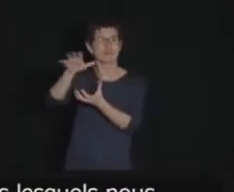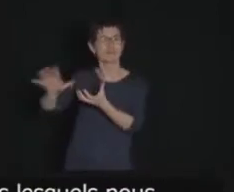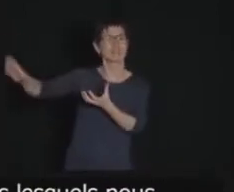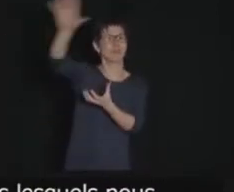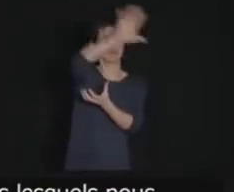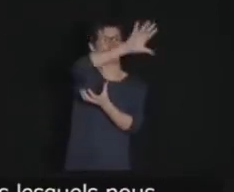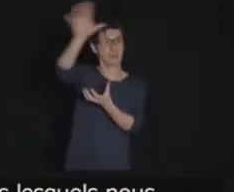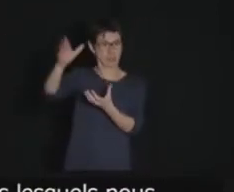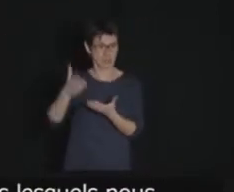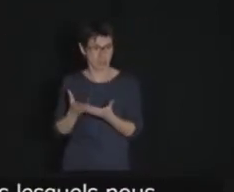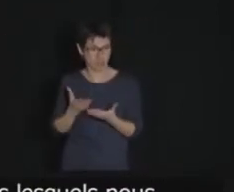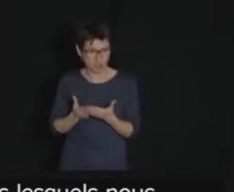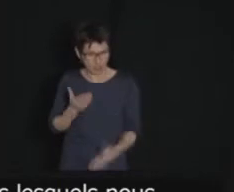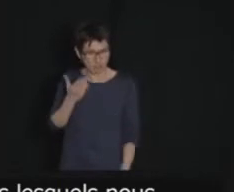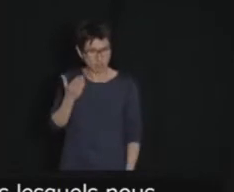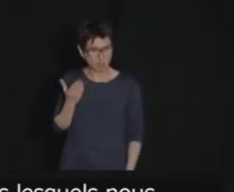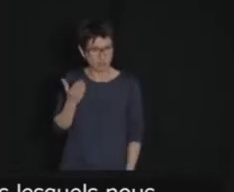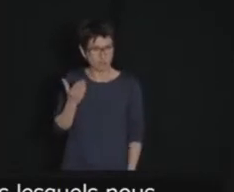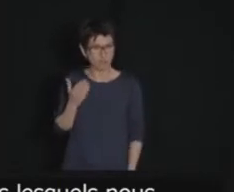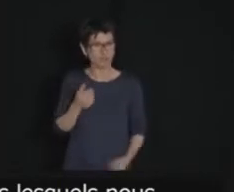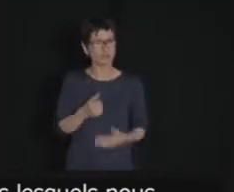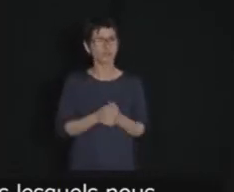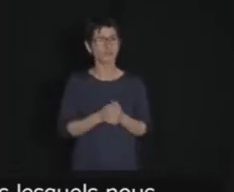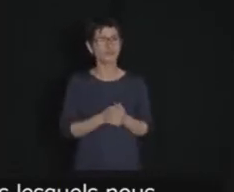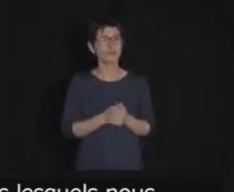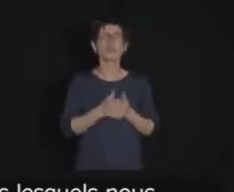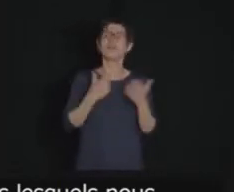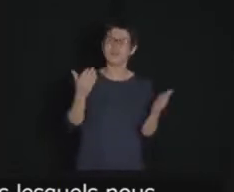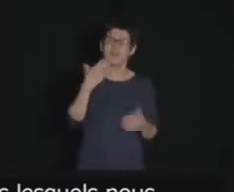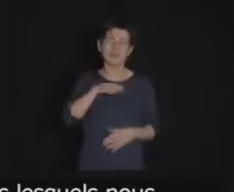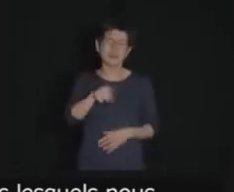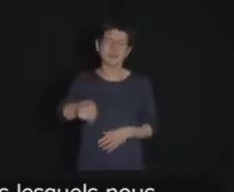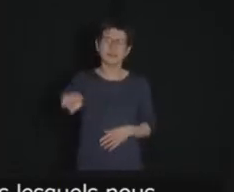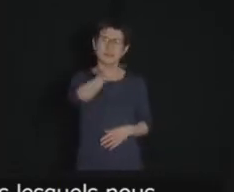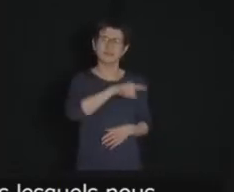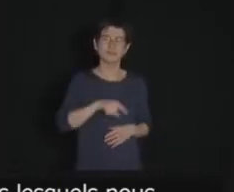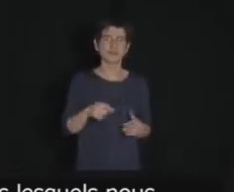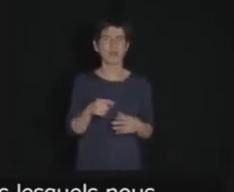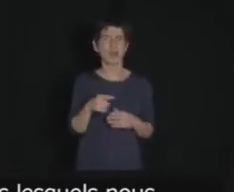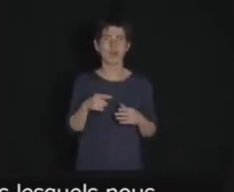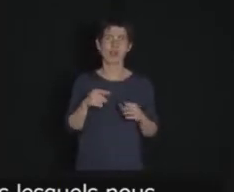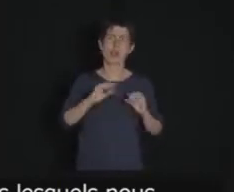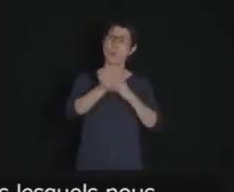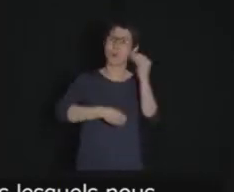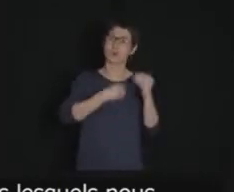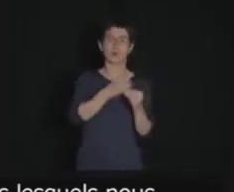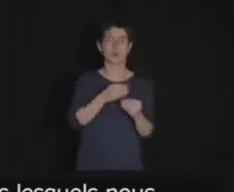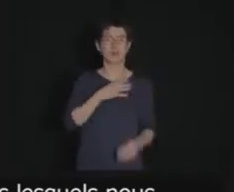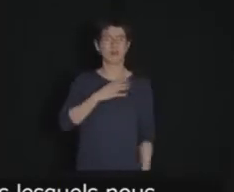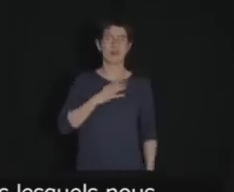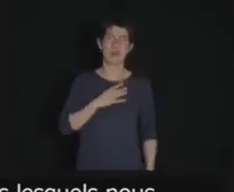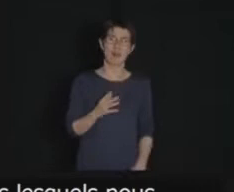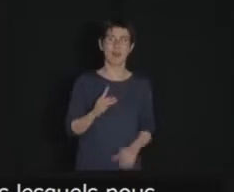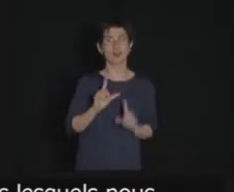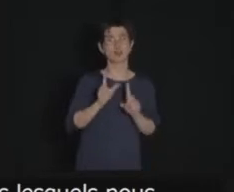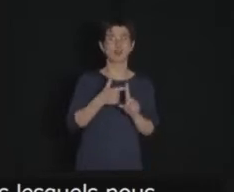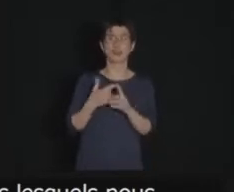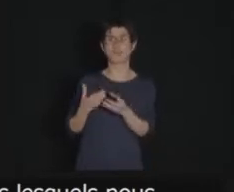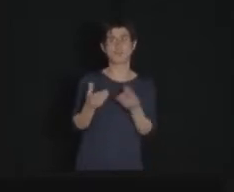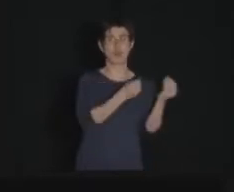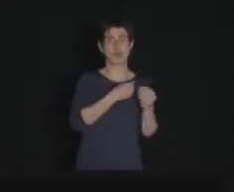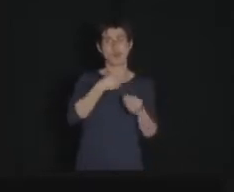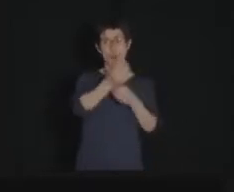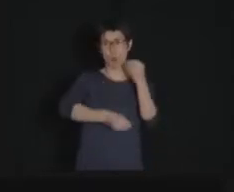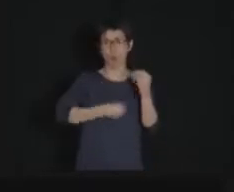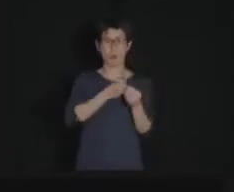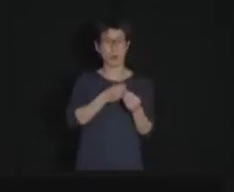deuxième peuple au monde pour ce qui est de la contribution individuelle par vos impôts à l'économie de l'espace?